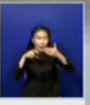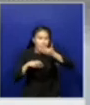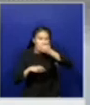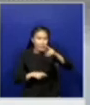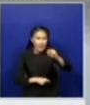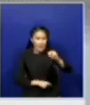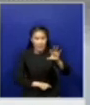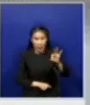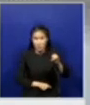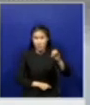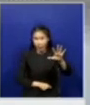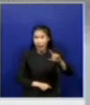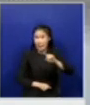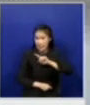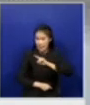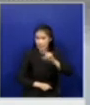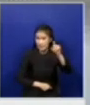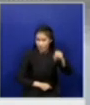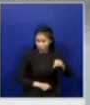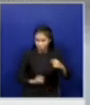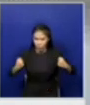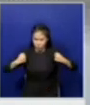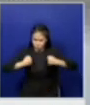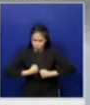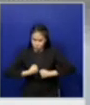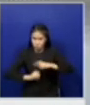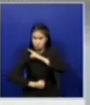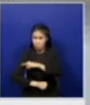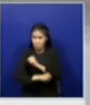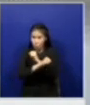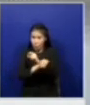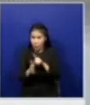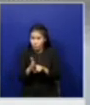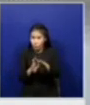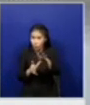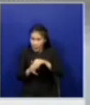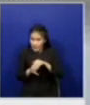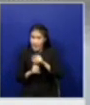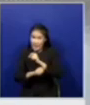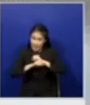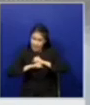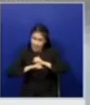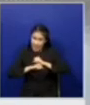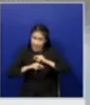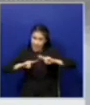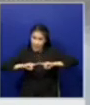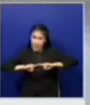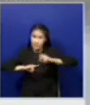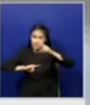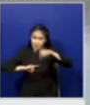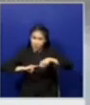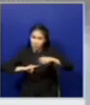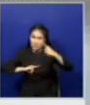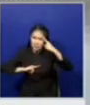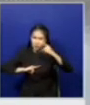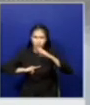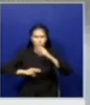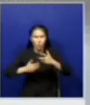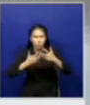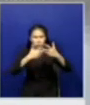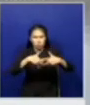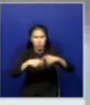PPE ใช้เองหรือไม่น่าเสียดายภาคเอกชนของไทยที่ตั้งโรงงานผลิตหน้ากากอนามั